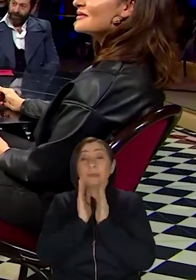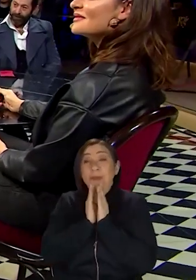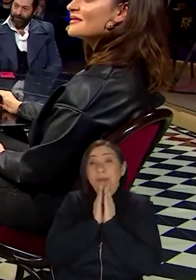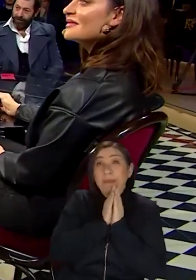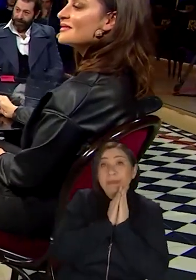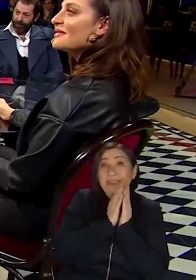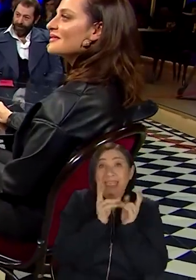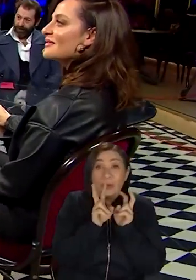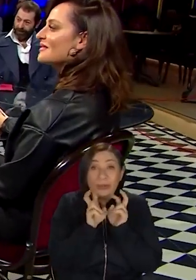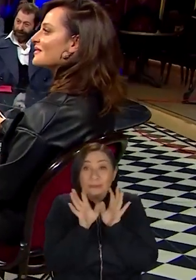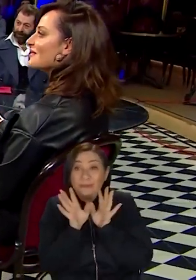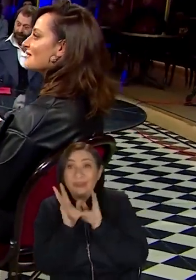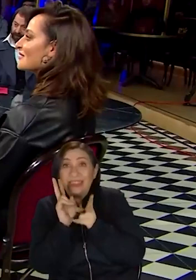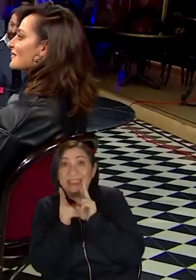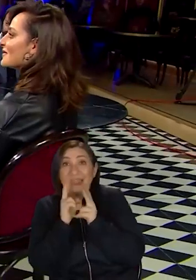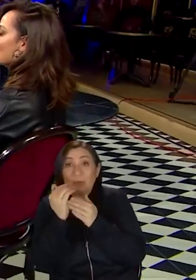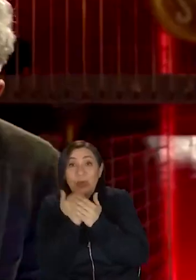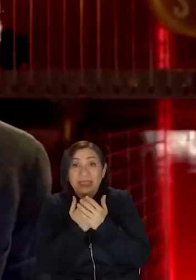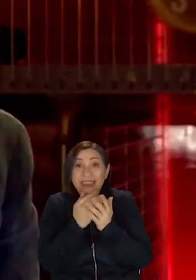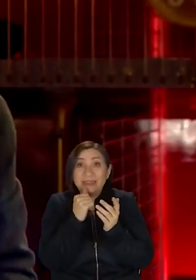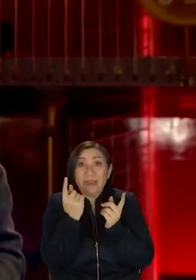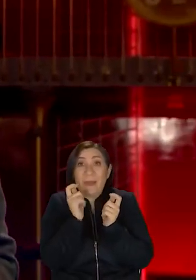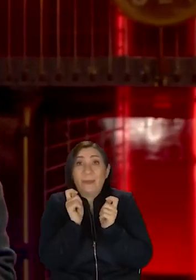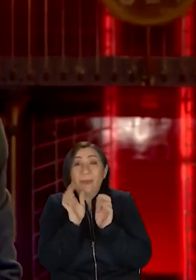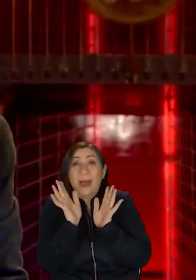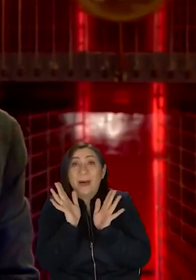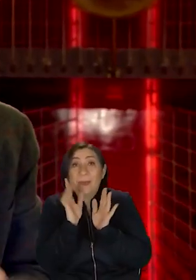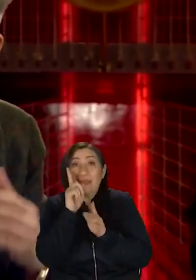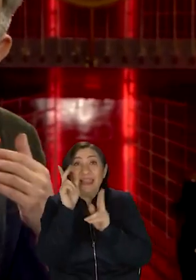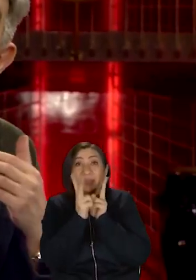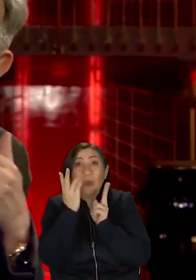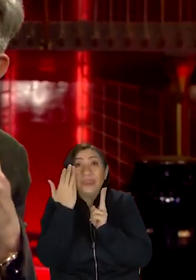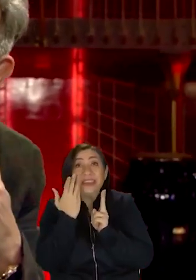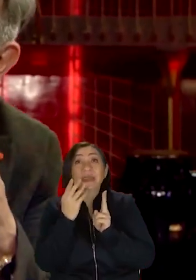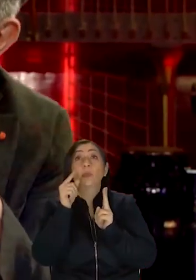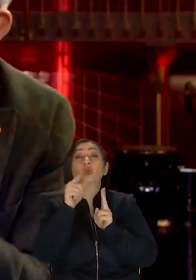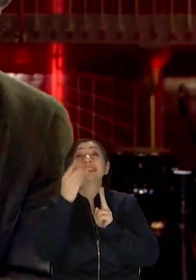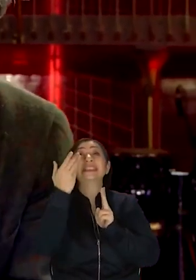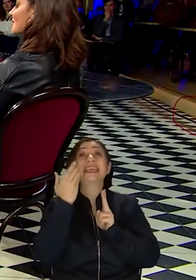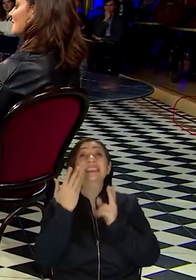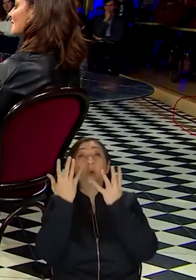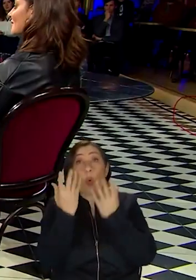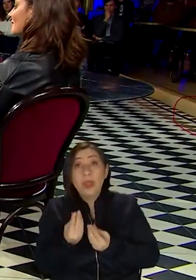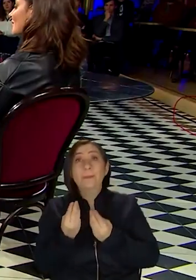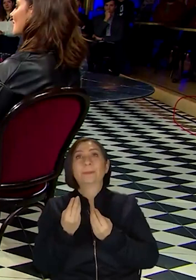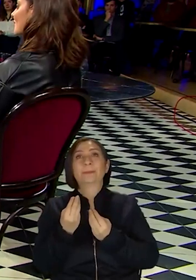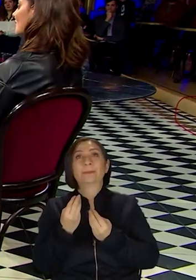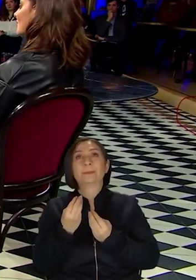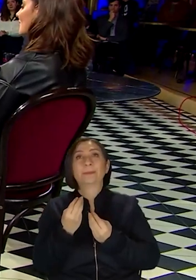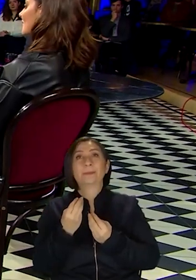de nereye oturayım, tiyatro kurallarını hiçbir şey yapmayayım, aman bir oyun izleyeceğim, bunun seyircisi olayım.